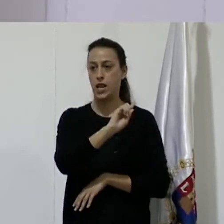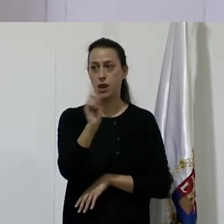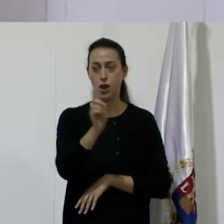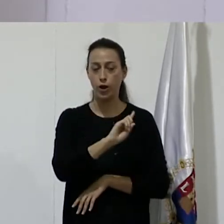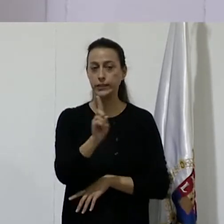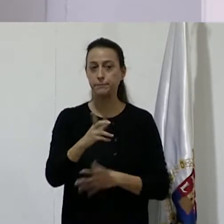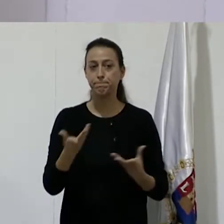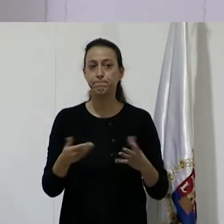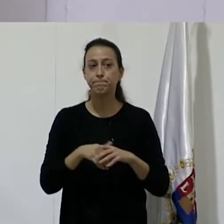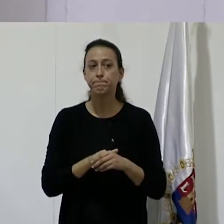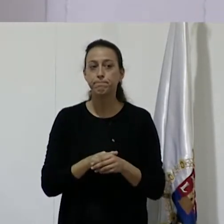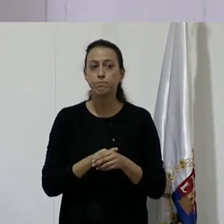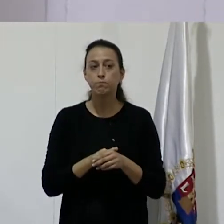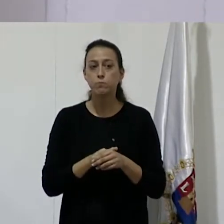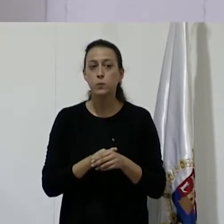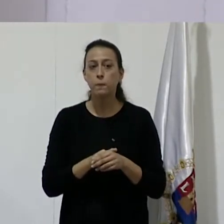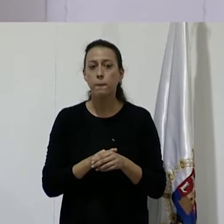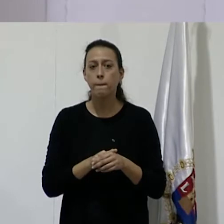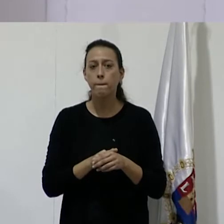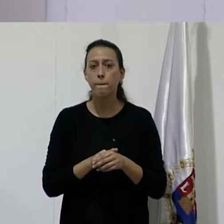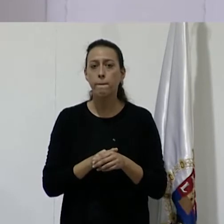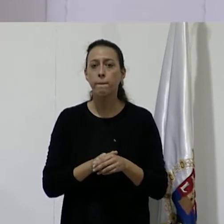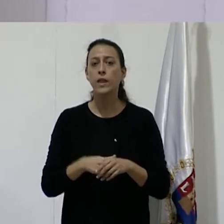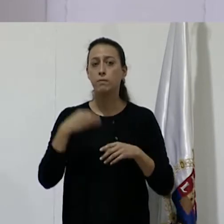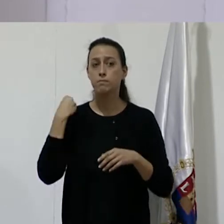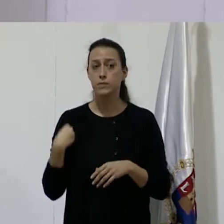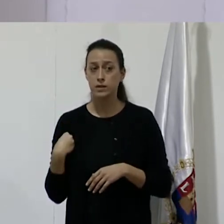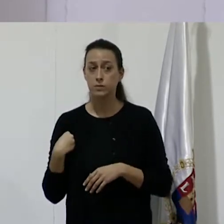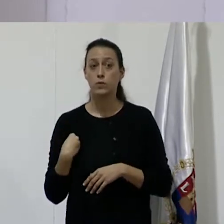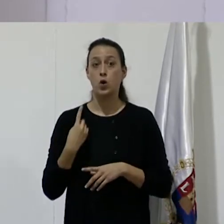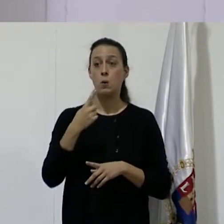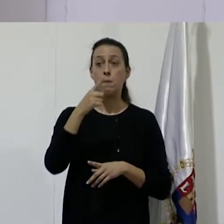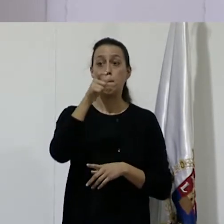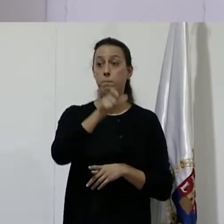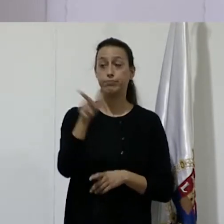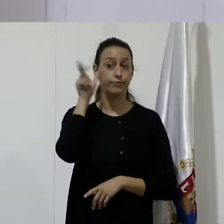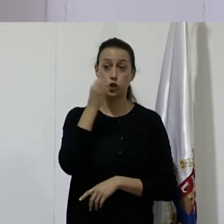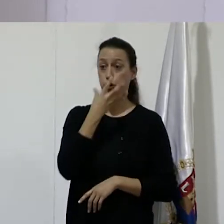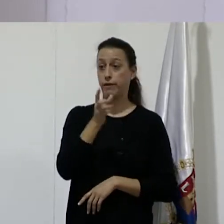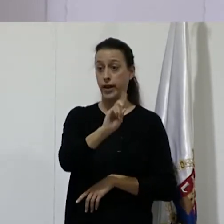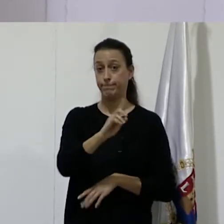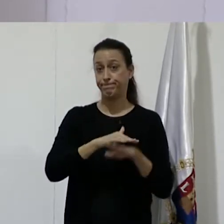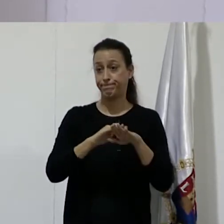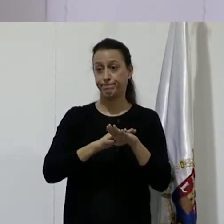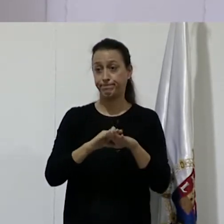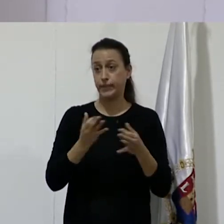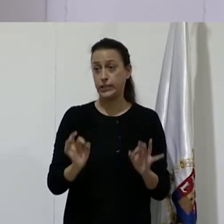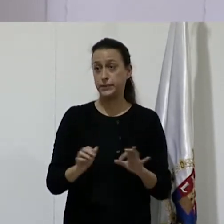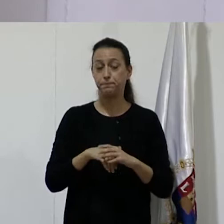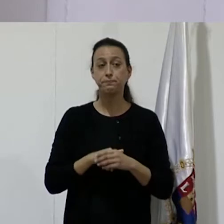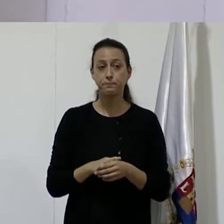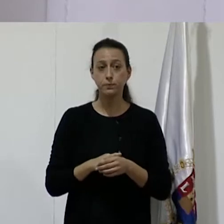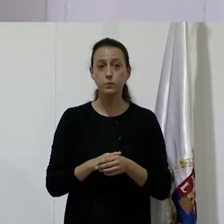XX. Els membres d'aquest panorama pareixien repartits per iguals entre ciències i lletres, les